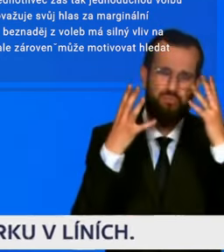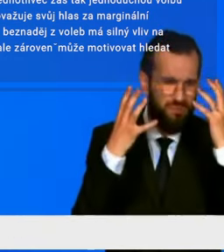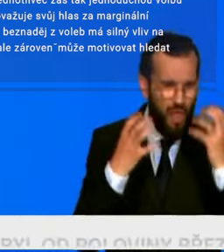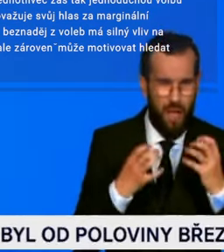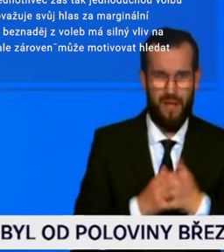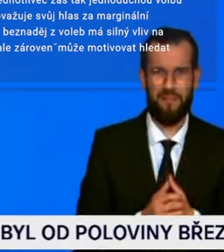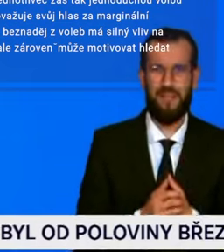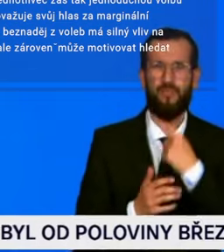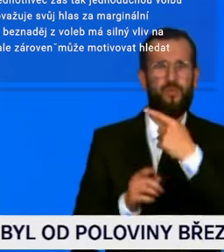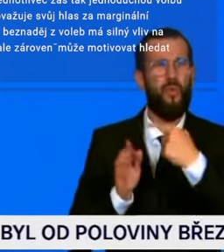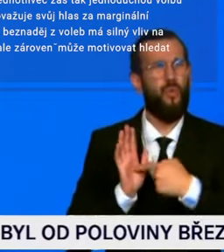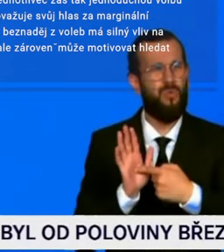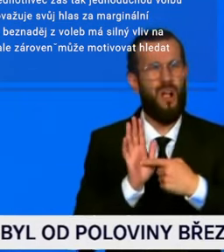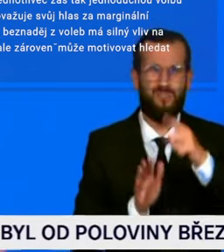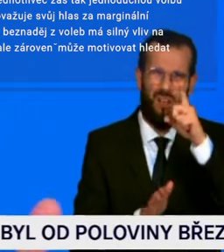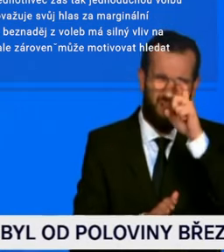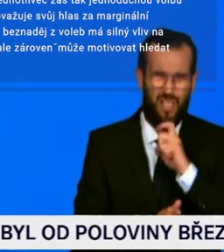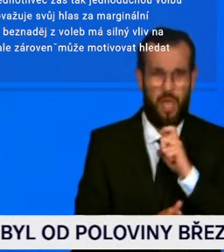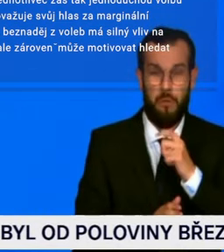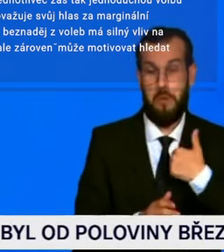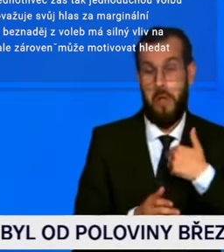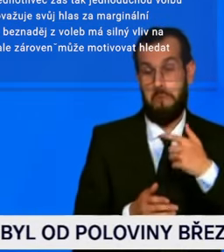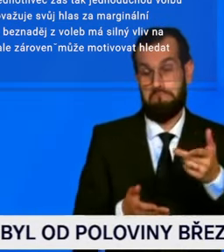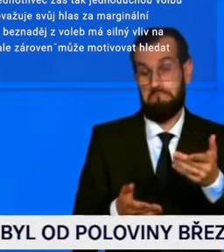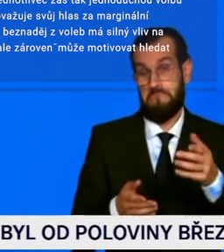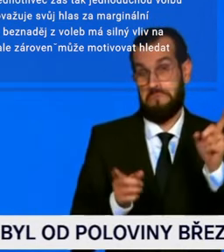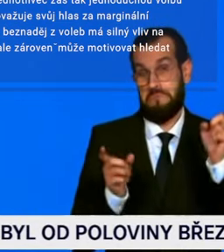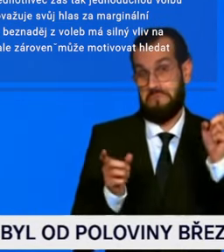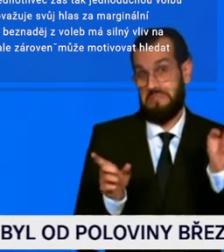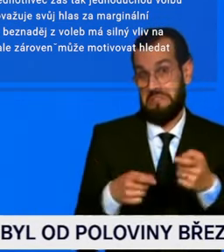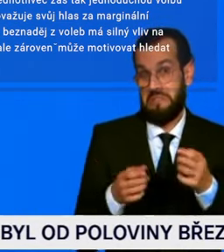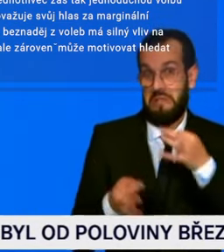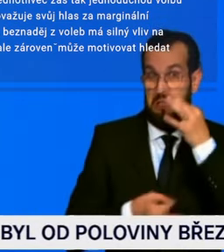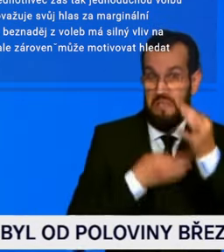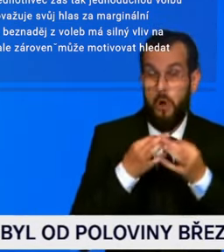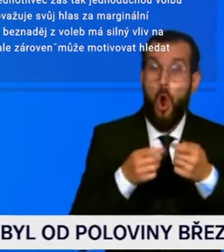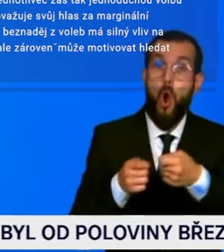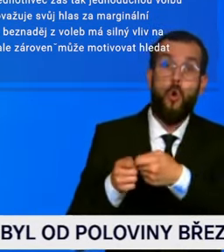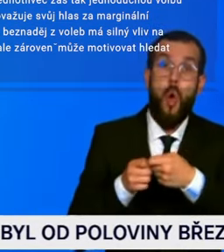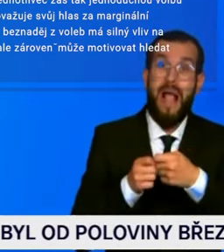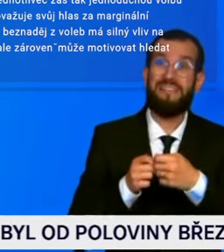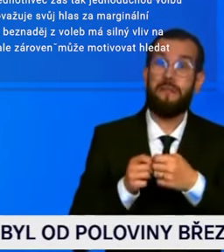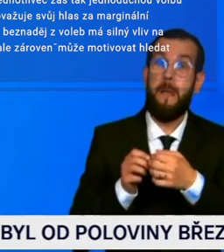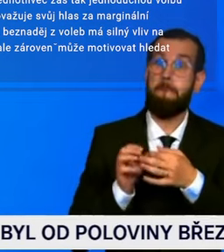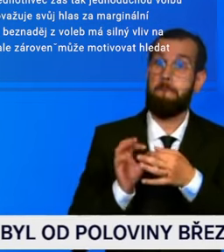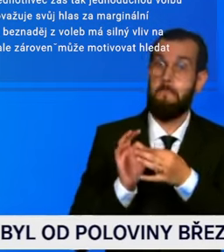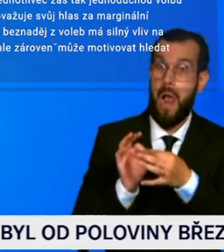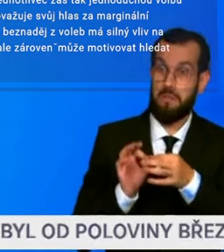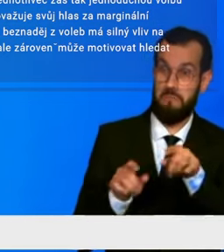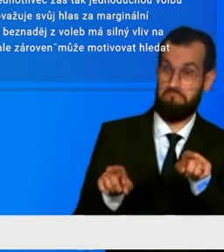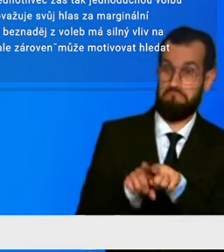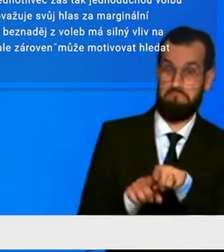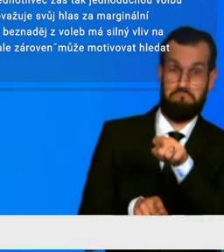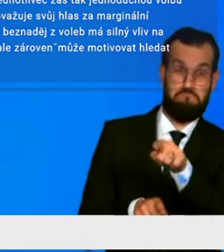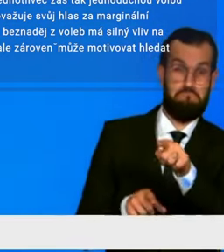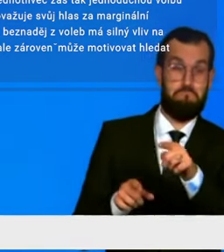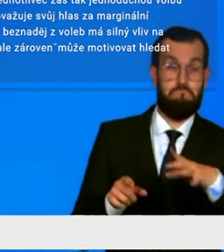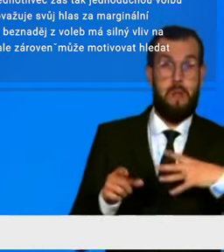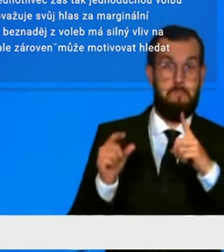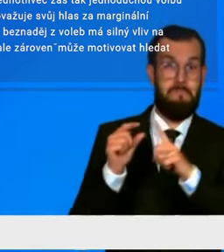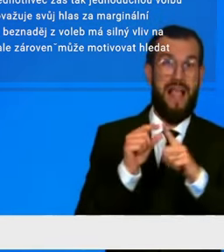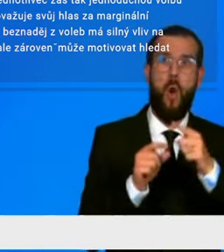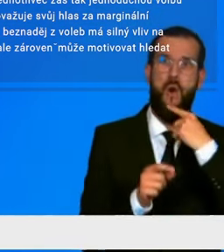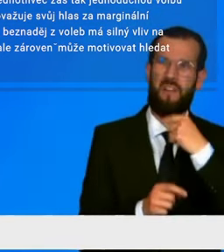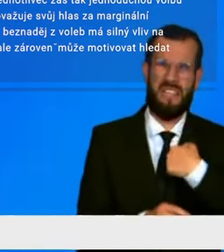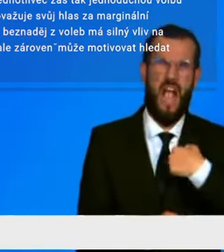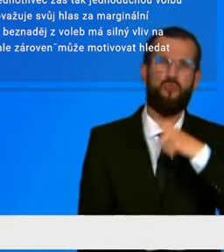to je šírenie zla Dnes som sa o mojej osobe dozvedel nielen to ale jeden z koaličných partnerov A to mu bude zaujímať aj názor pána Pellegrini ma označil